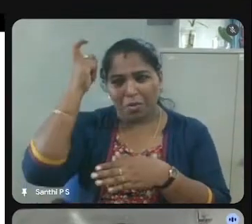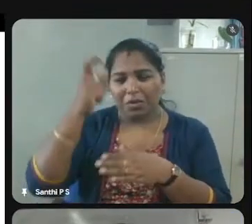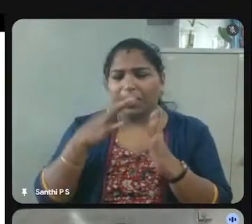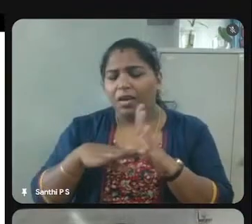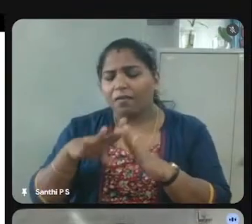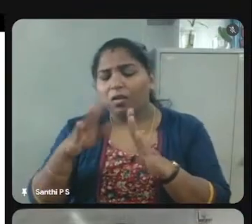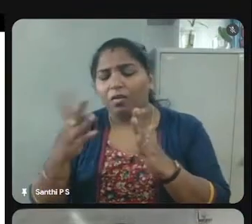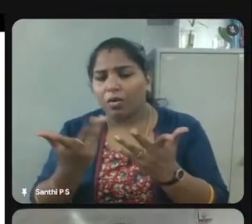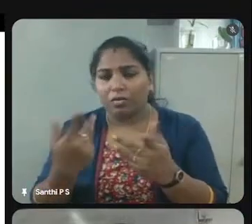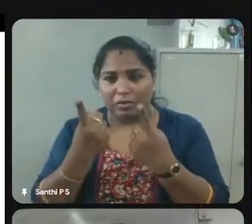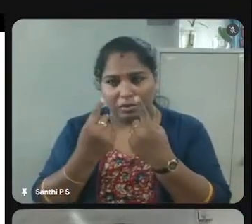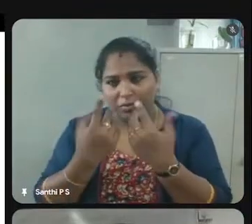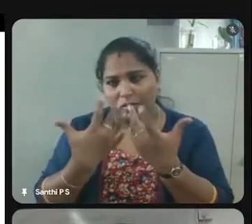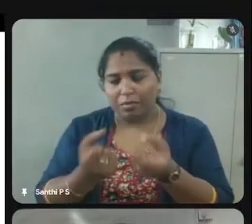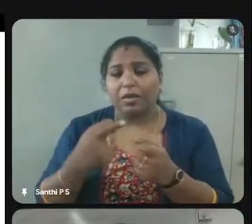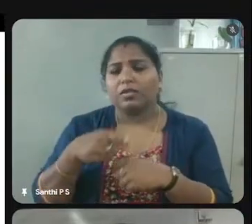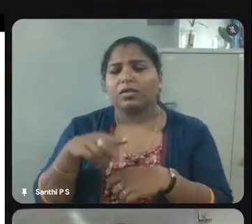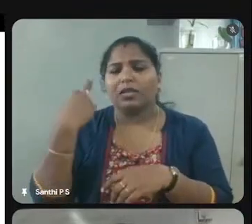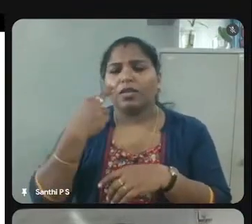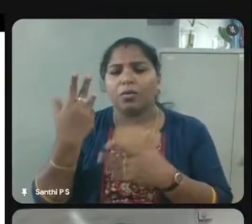ഈ ഓർമ്മക്കുറവ് വരുന്നതെന്നുള്ളത്.